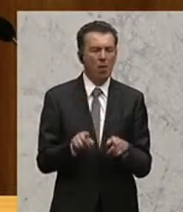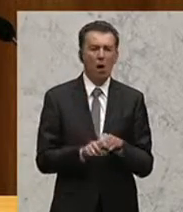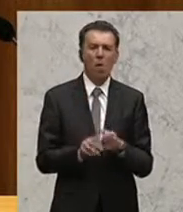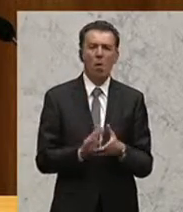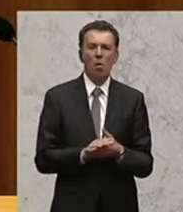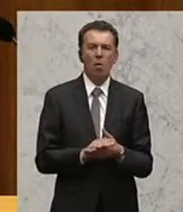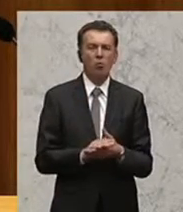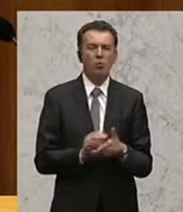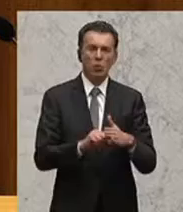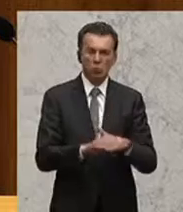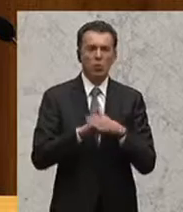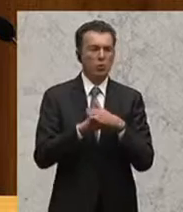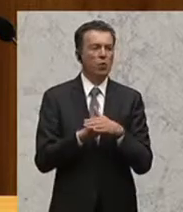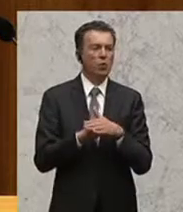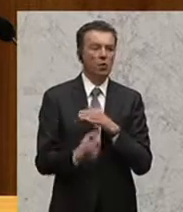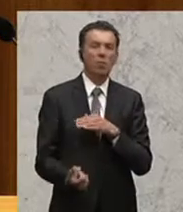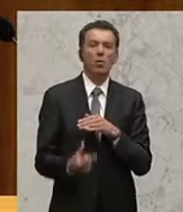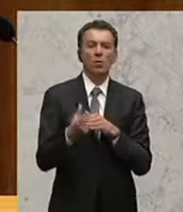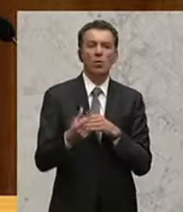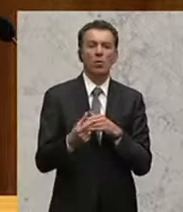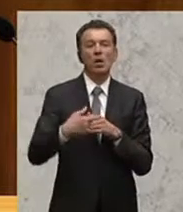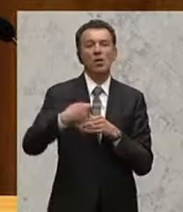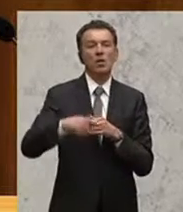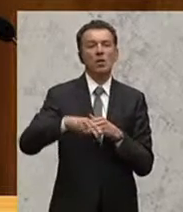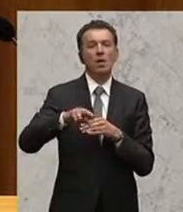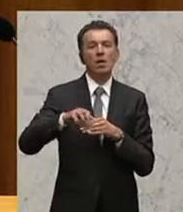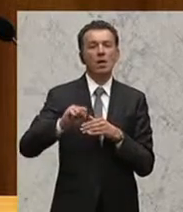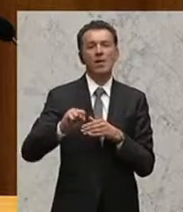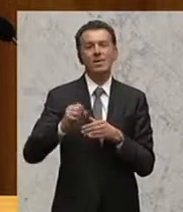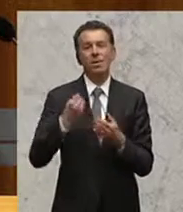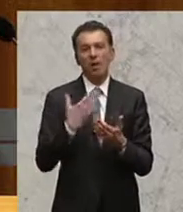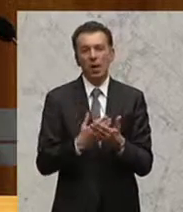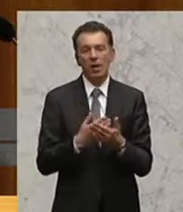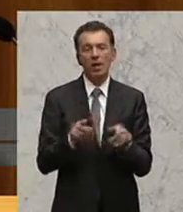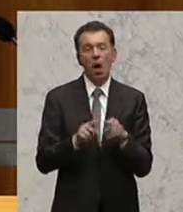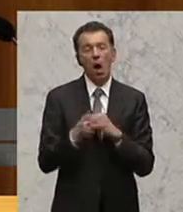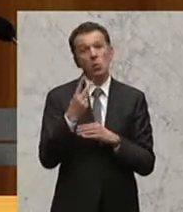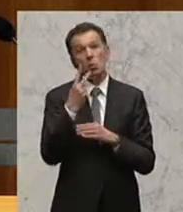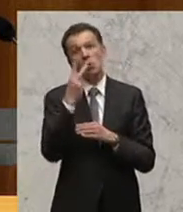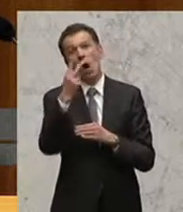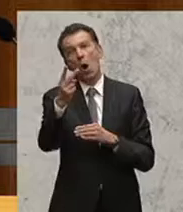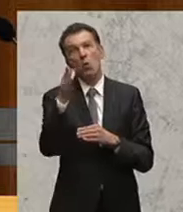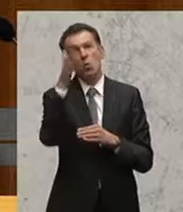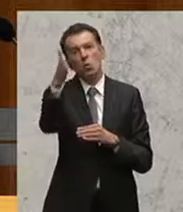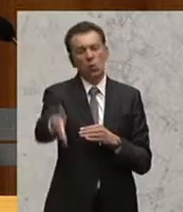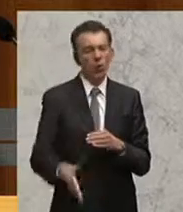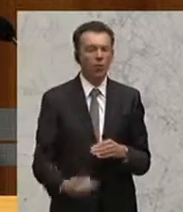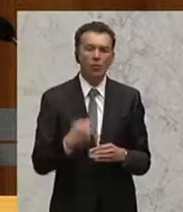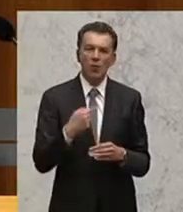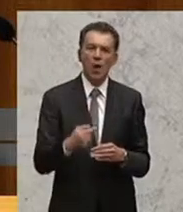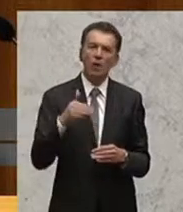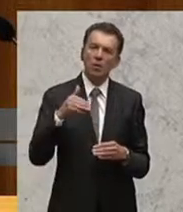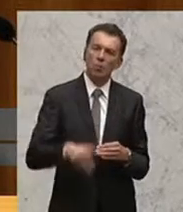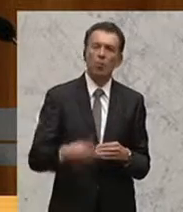sehr unterstützend, dass gerade der Krisenbericht diesen Blick in die Zukunft macht und hier sagt, man